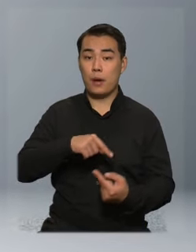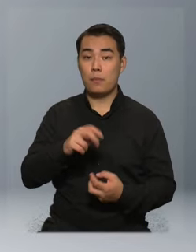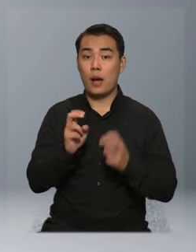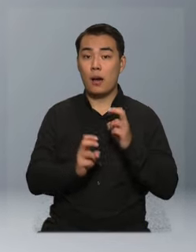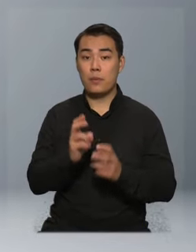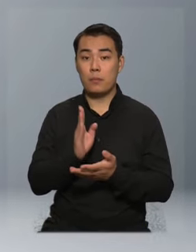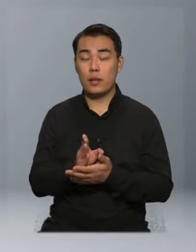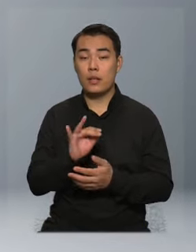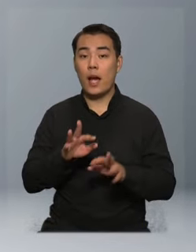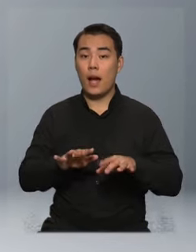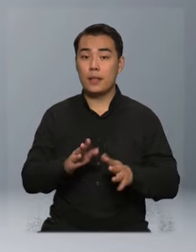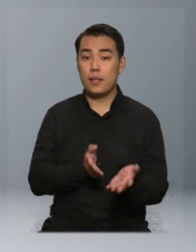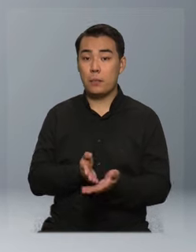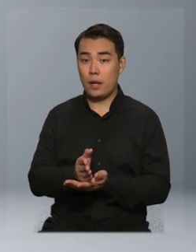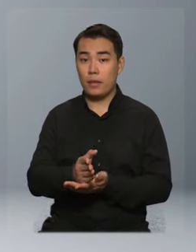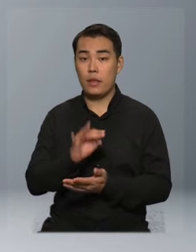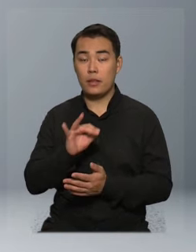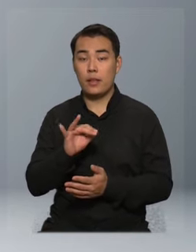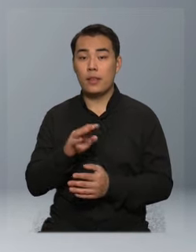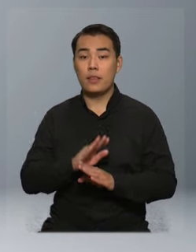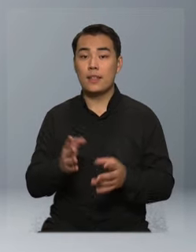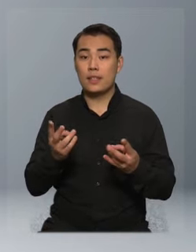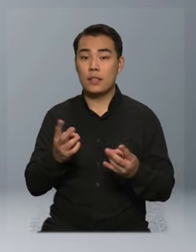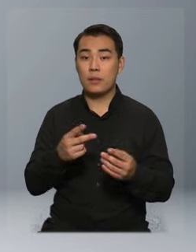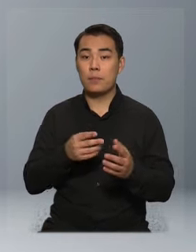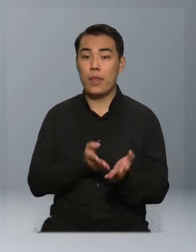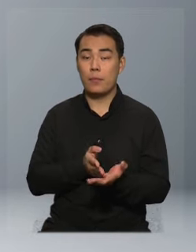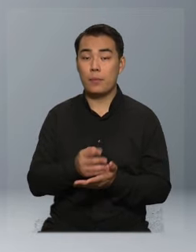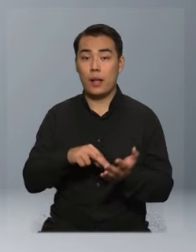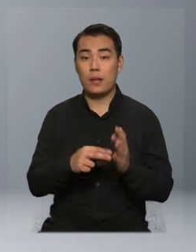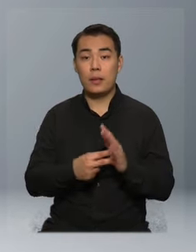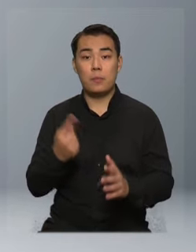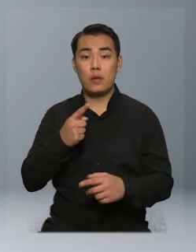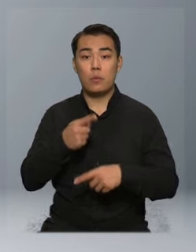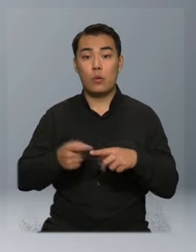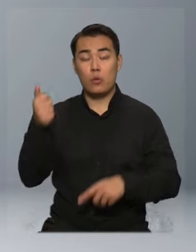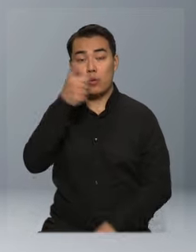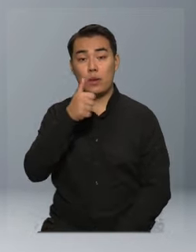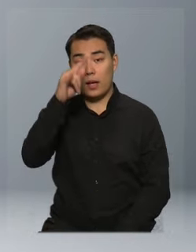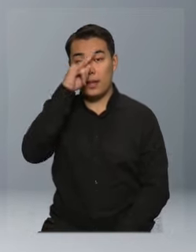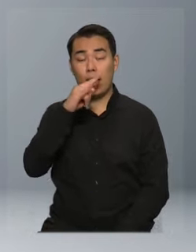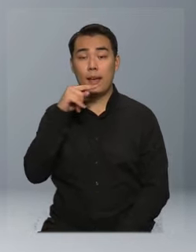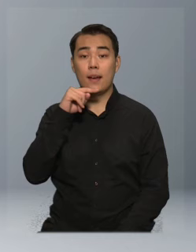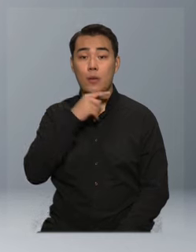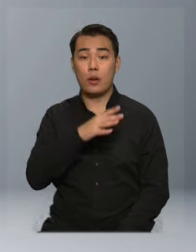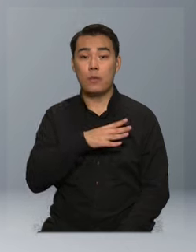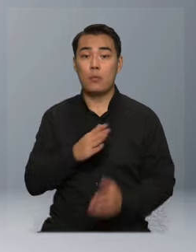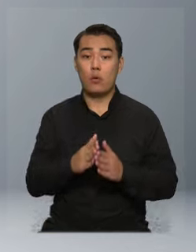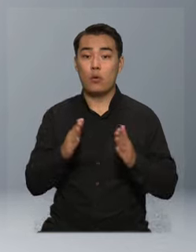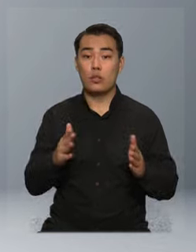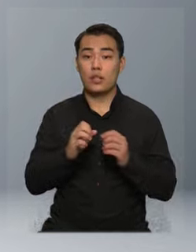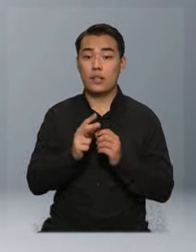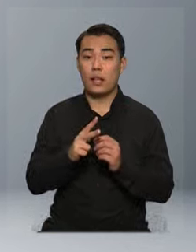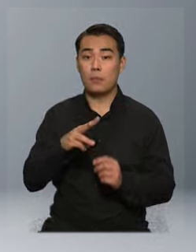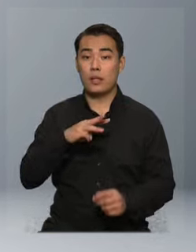промышленность, IT-отрасли, а также несырьевой сектор. Так, по итогам первого полугодия в казахстанскую экономику было привлечено больше 13